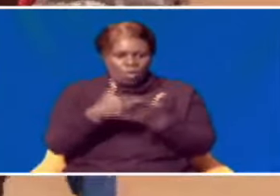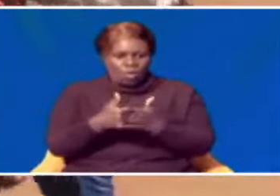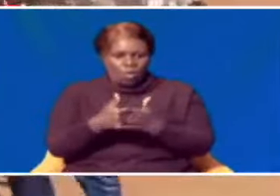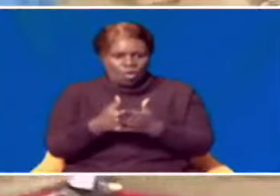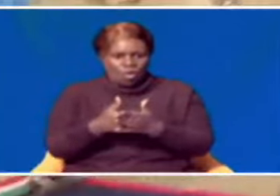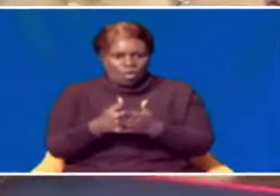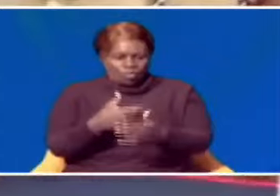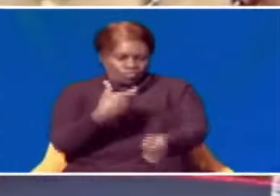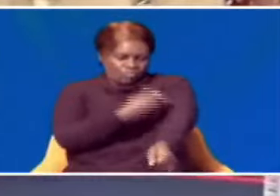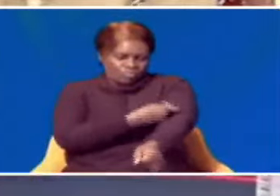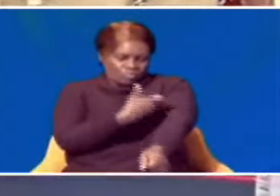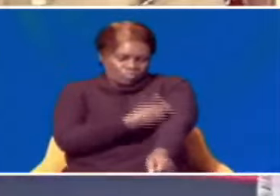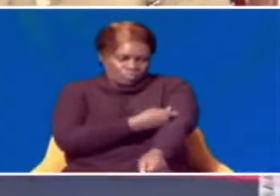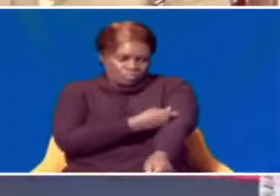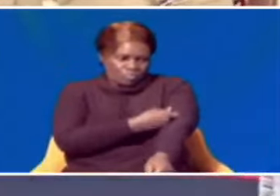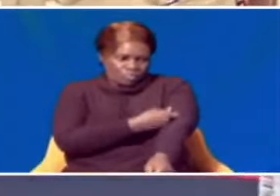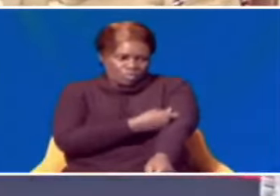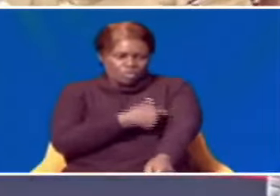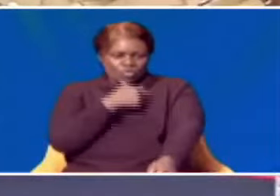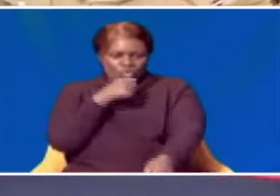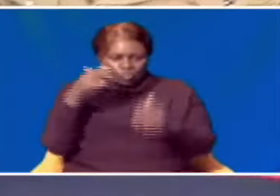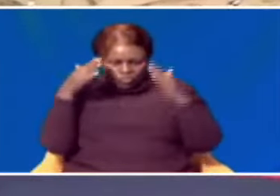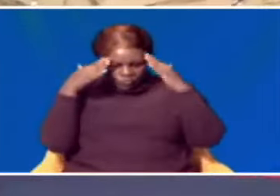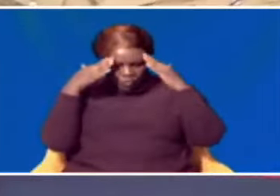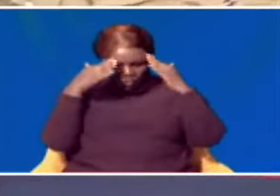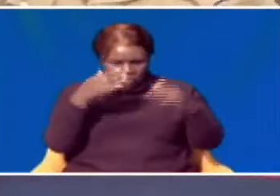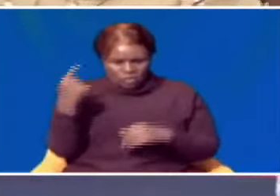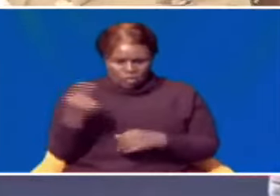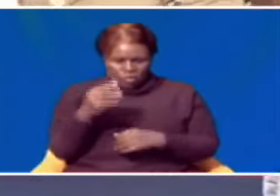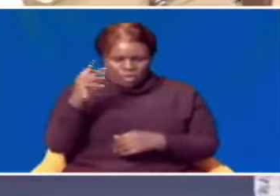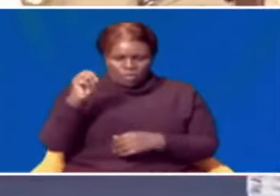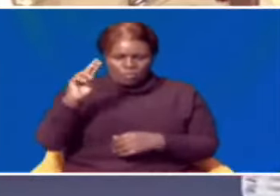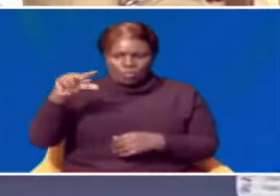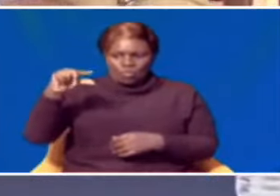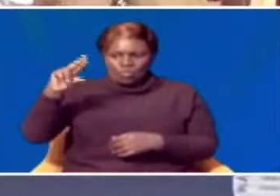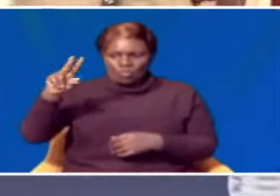illicit drugs instead of focusing solely on muguka.